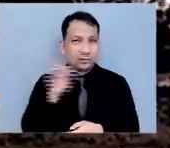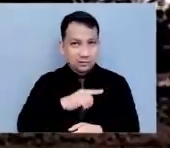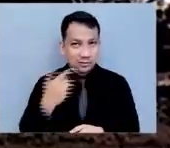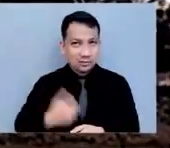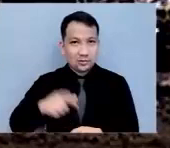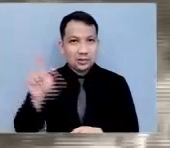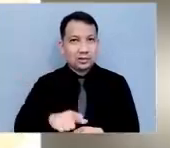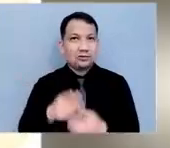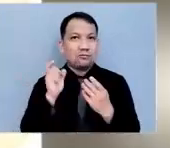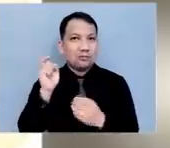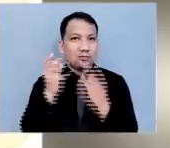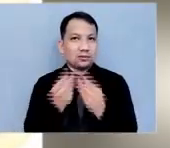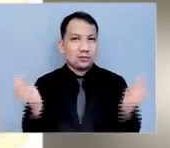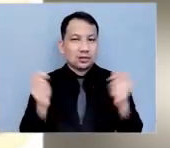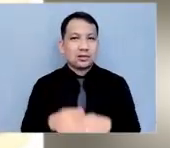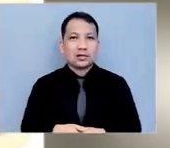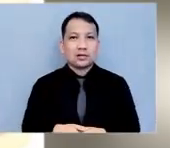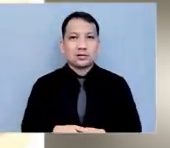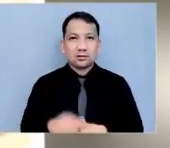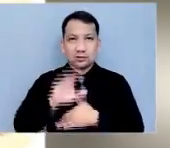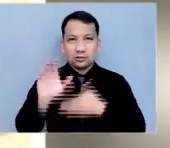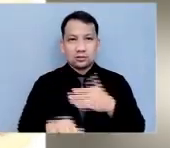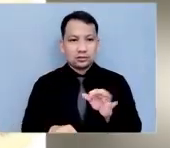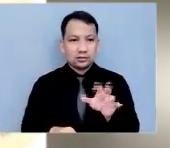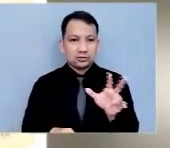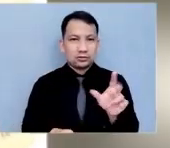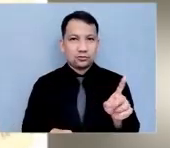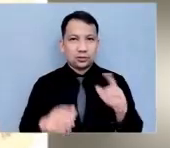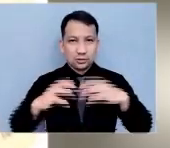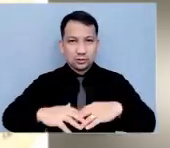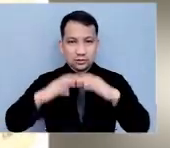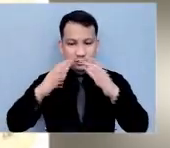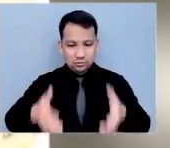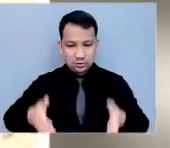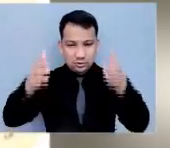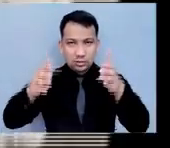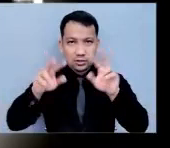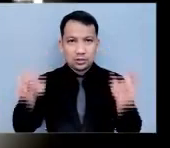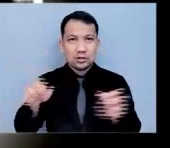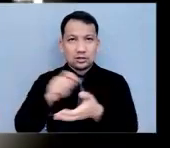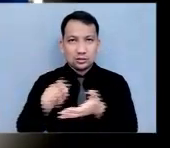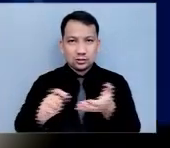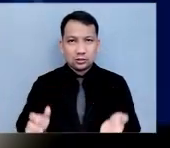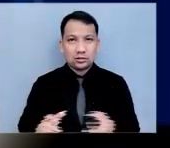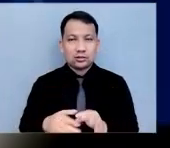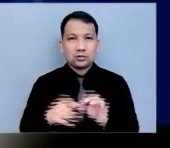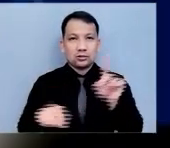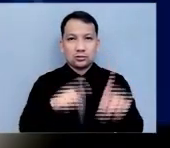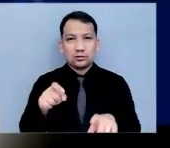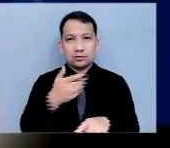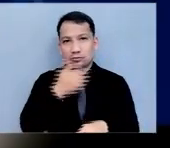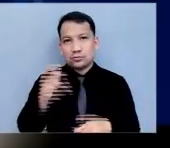na agad yan. Nang makompleto noong 1931, ay tinawag ito ng isang tanyag na manunulat na without question, the most